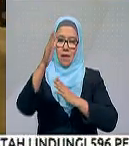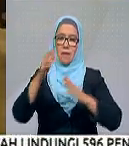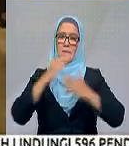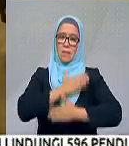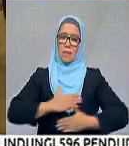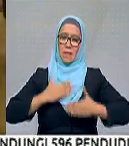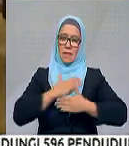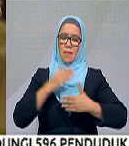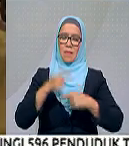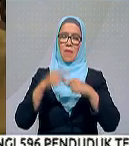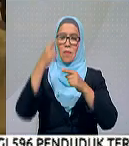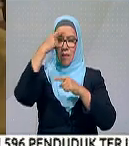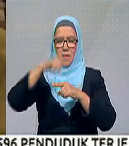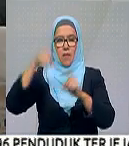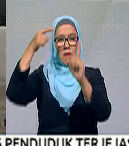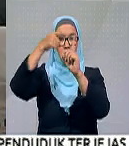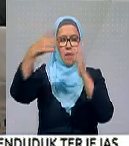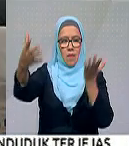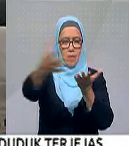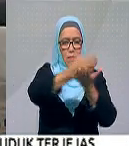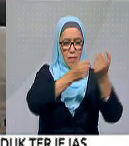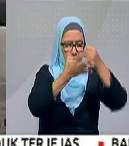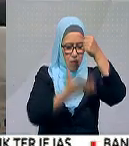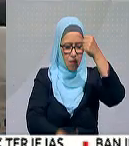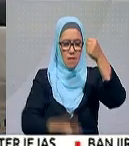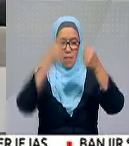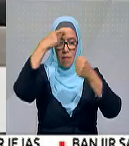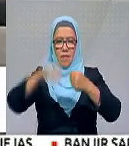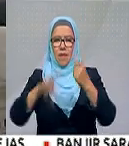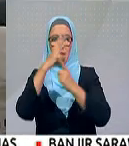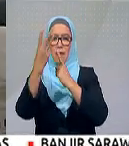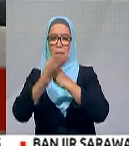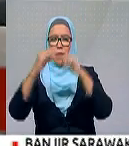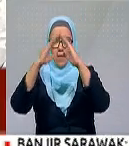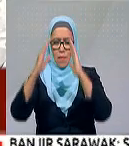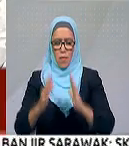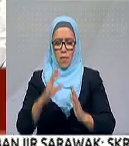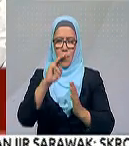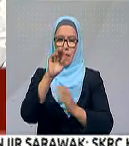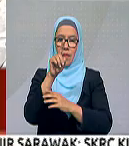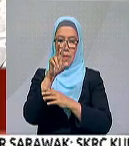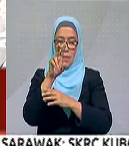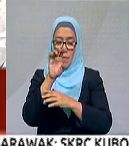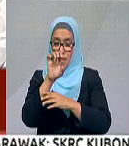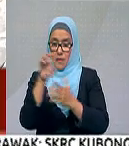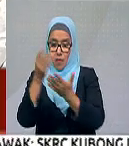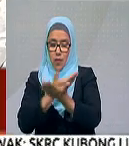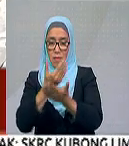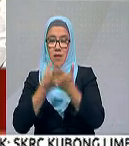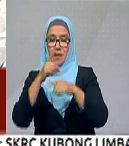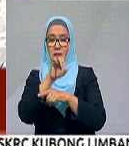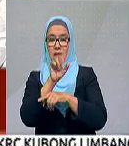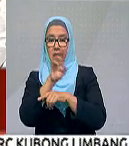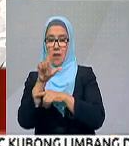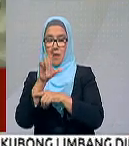bagi pengumpulan dana dan mengisi tabung kebajikan Pondok Moden Darussalam Si Jangkang, Klang, Selangor. Inisiatif ini